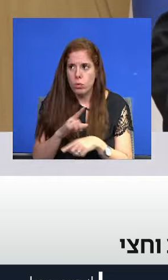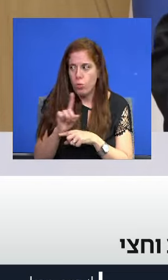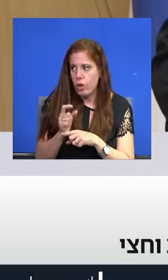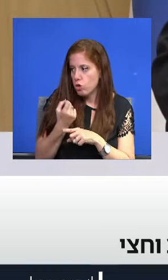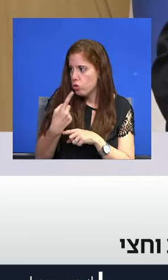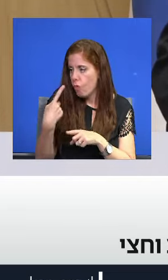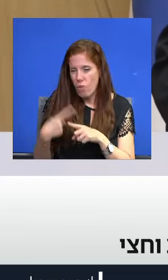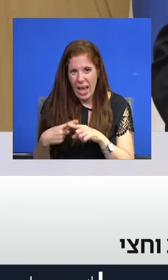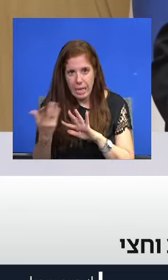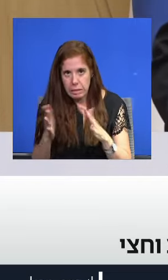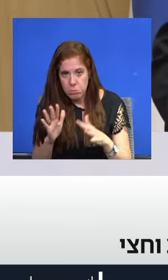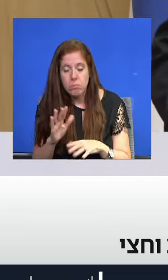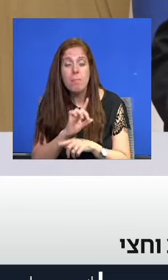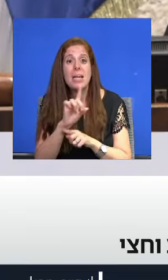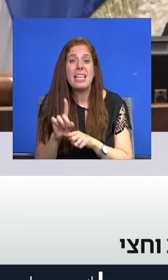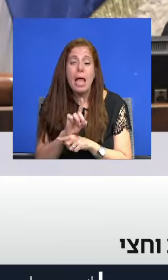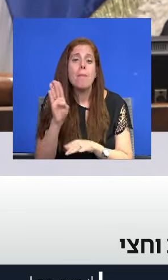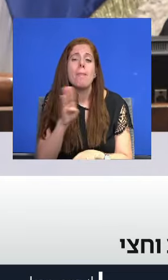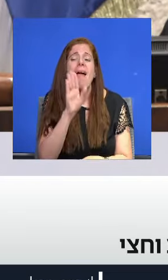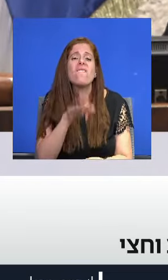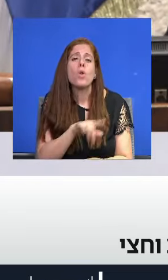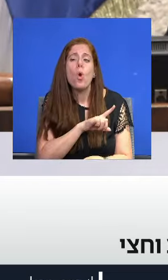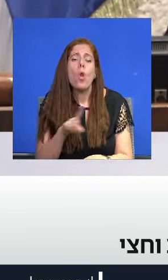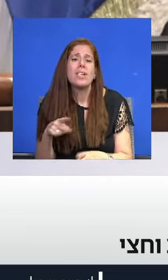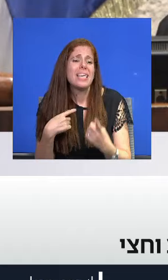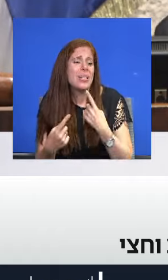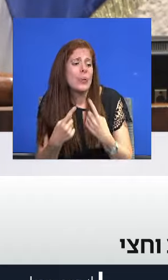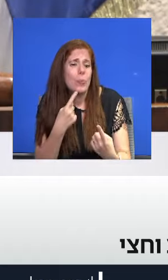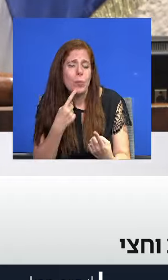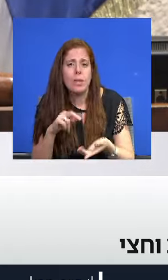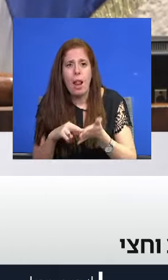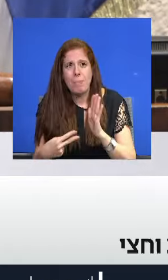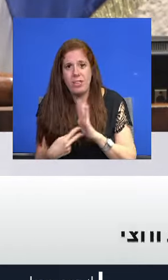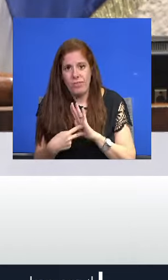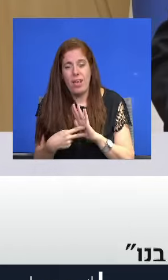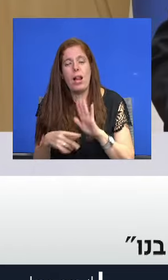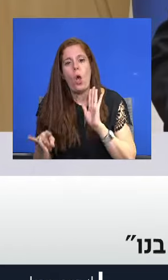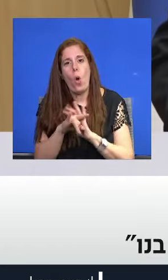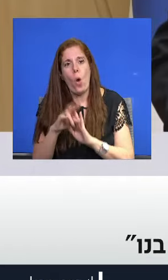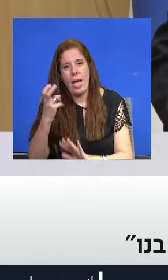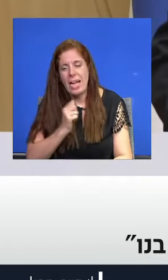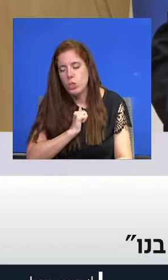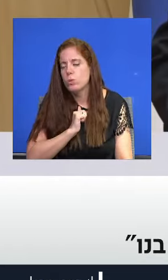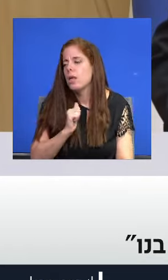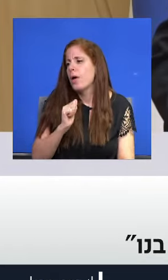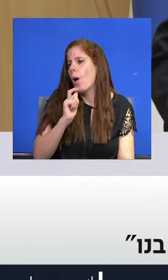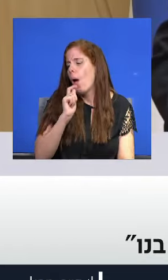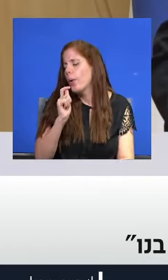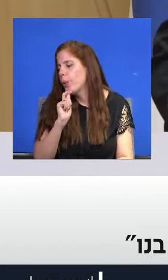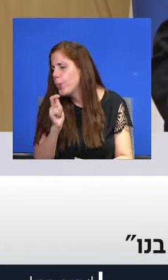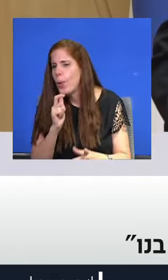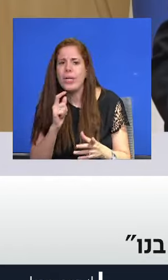וחצי. בינתיים, נתניהו אפילו לא קיים דיון על המתווה לחוק הגיוס. היו רעיונות, היו דיבורים על